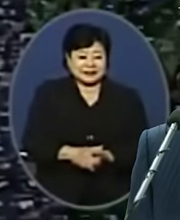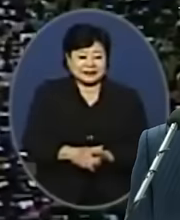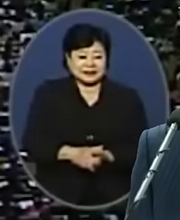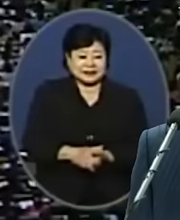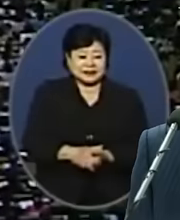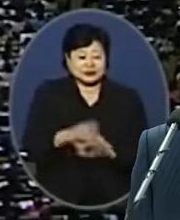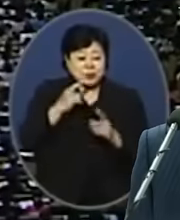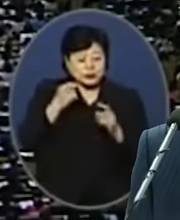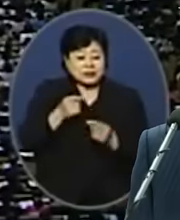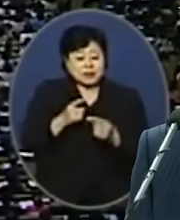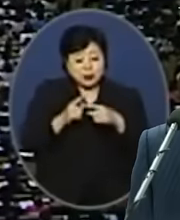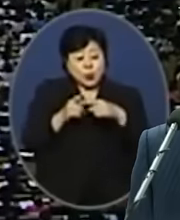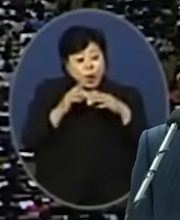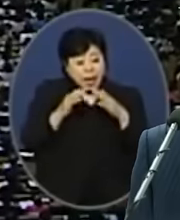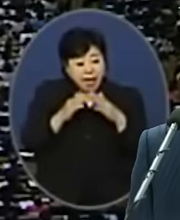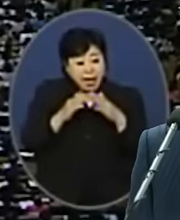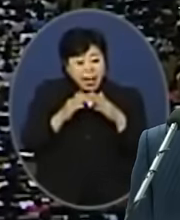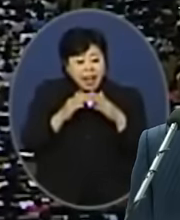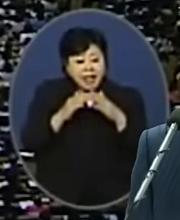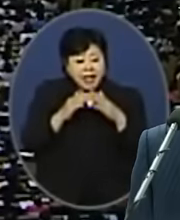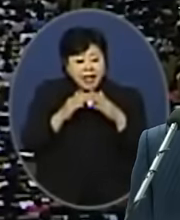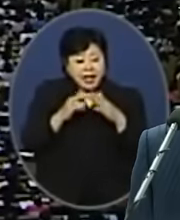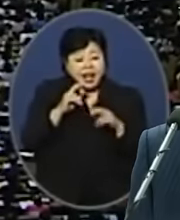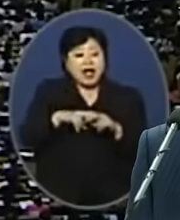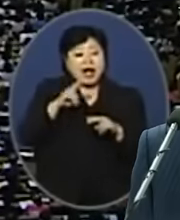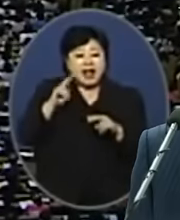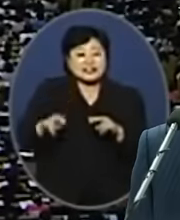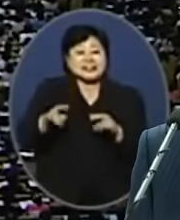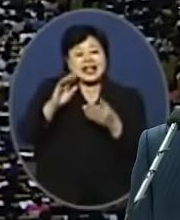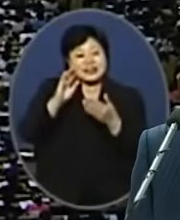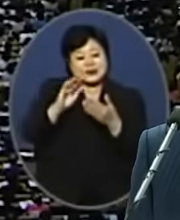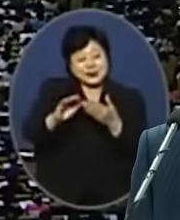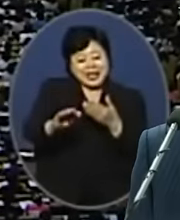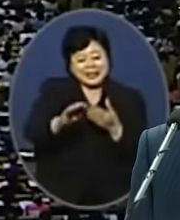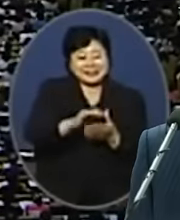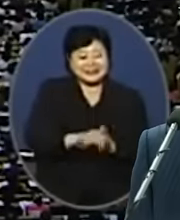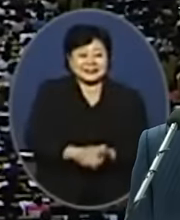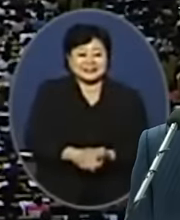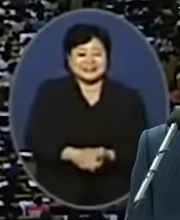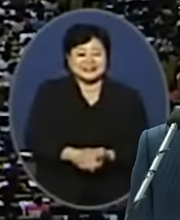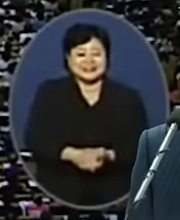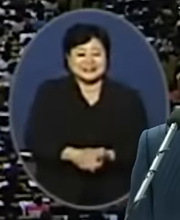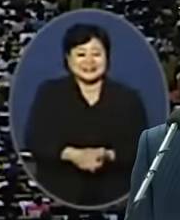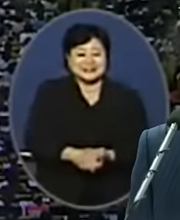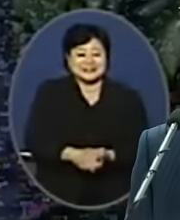저는 이 교회를 은퇴를 하고 난 다음에